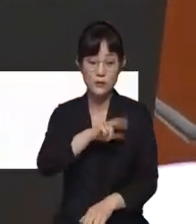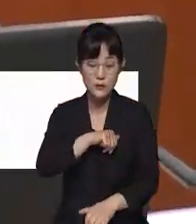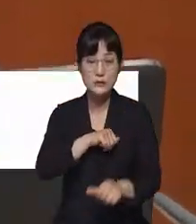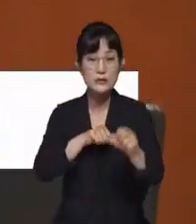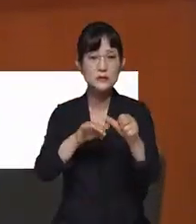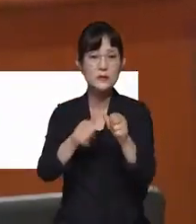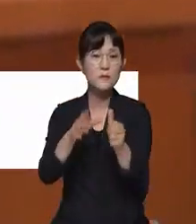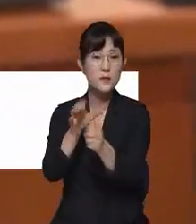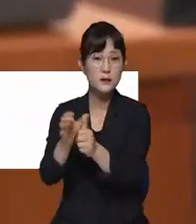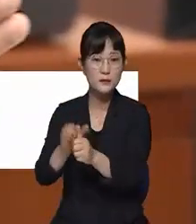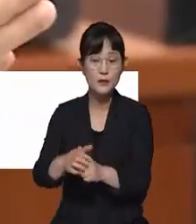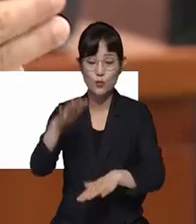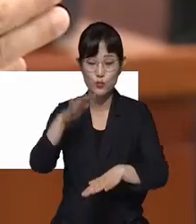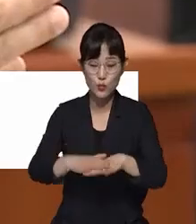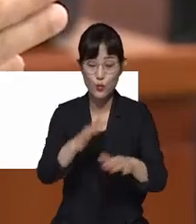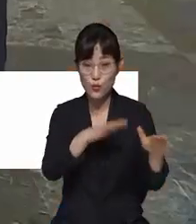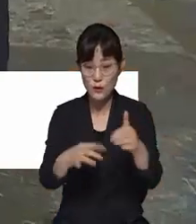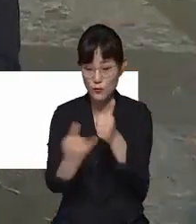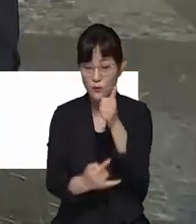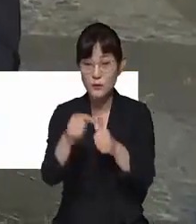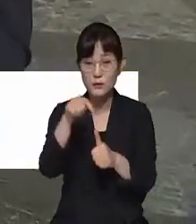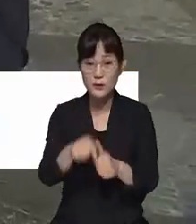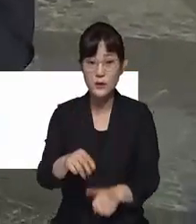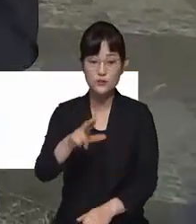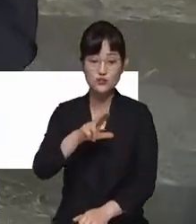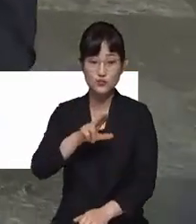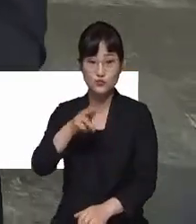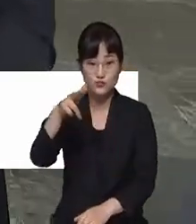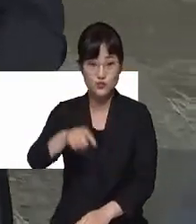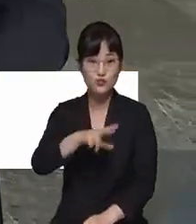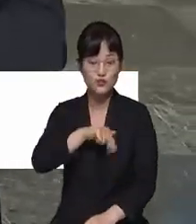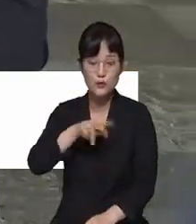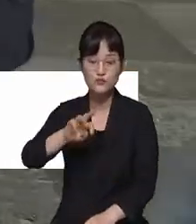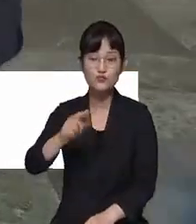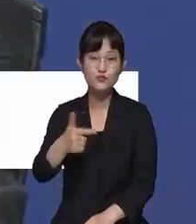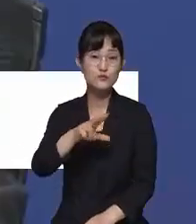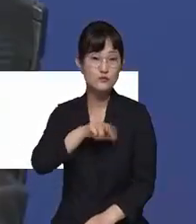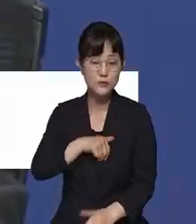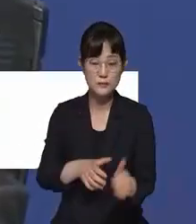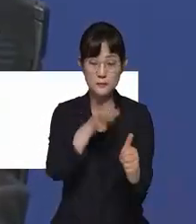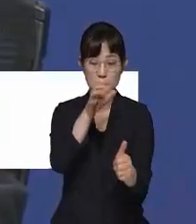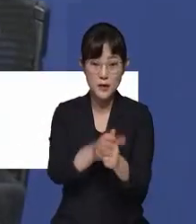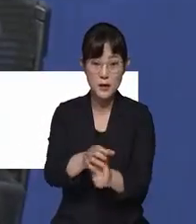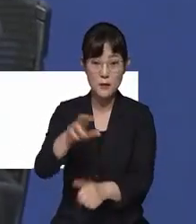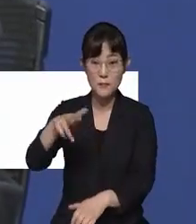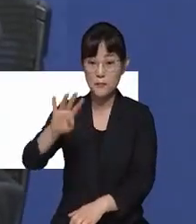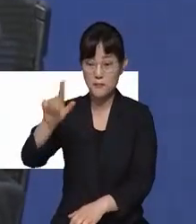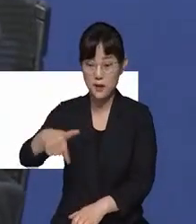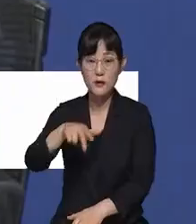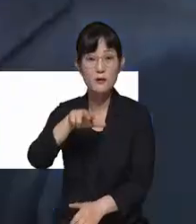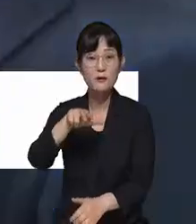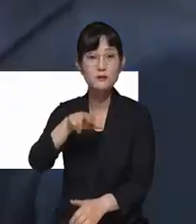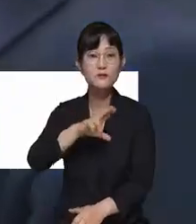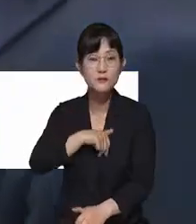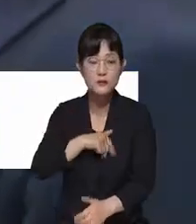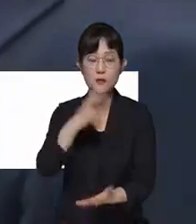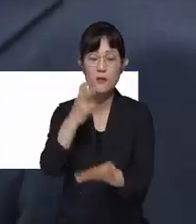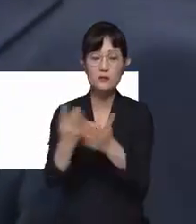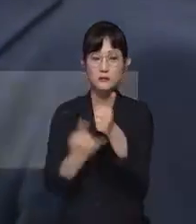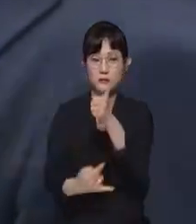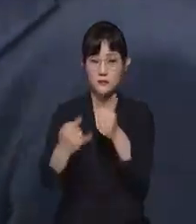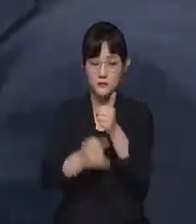의원이 배치됐던 농해수위에 주철현, 문금주 의원이 배정됐고 박지원 법사위, 김문수 교육위 등을 맡게